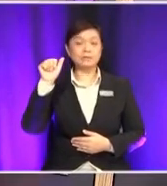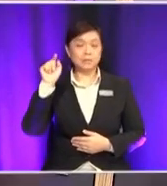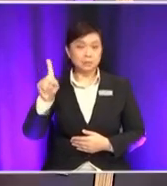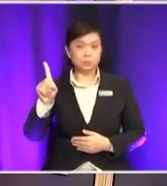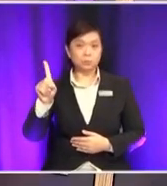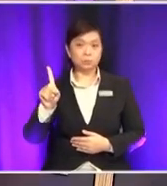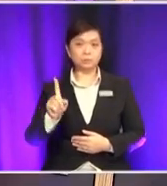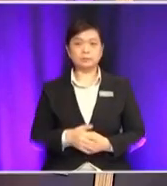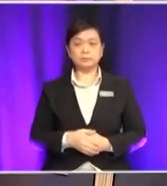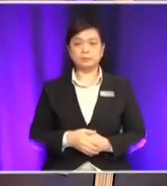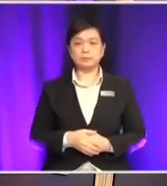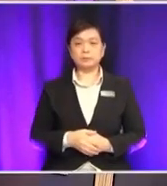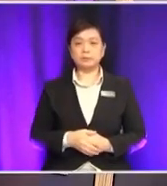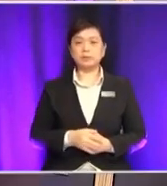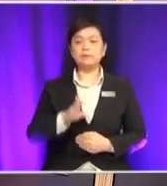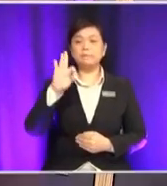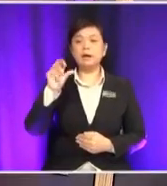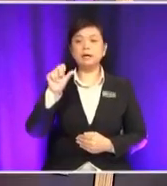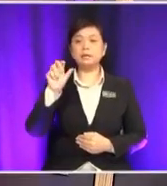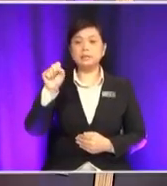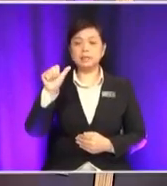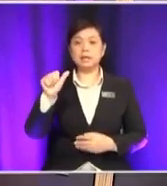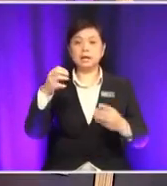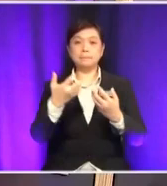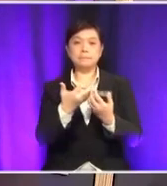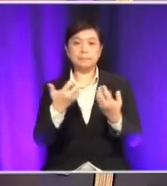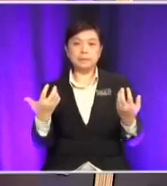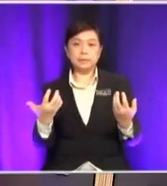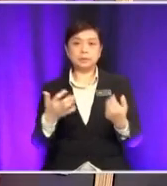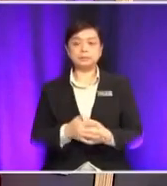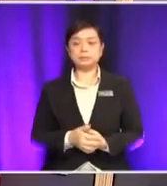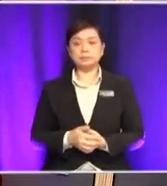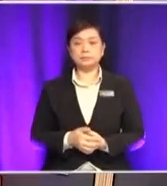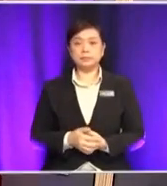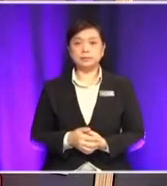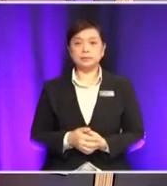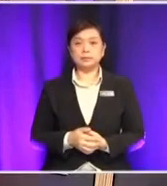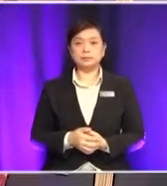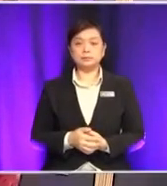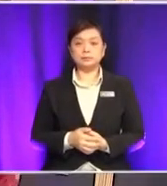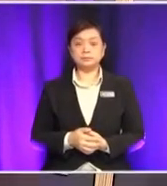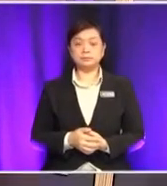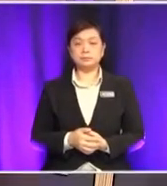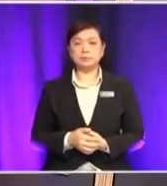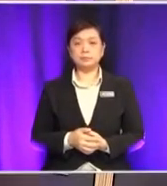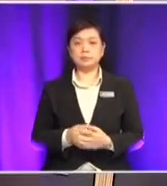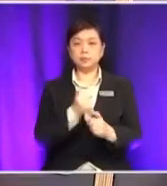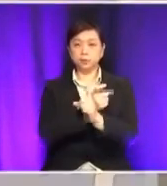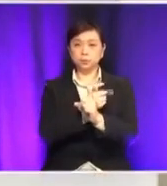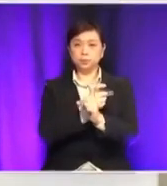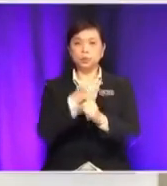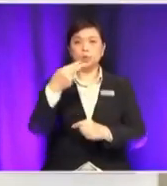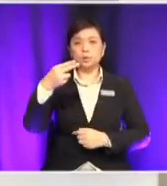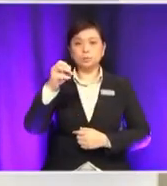ini adalah fasa pemisahan Oke so gantian gelendung akan mengecut Oke Kromosom homolog Chris